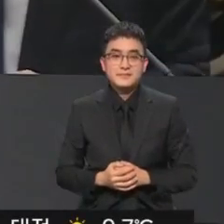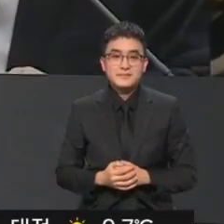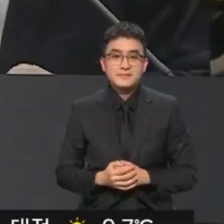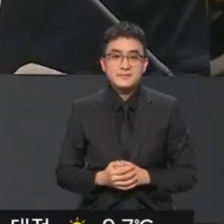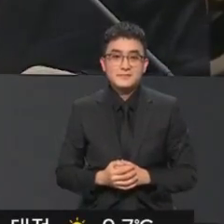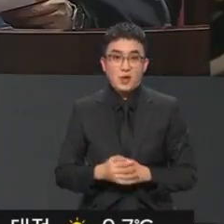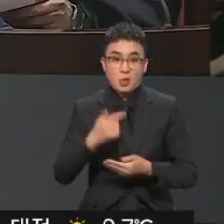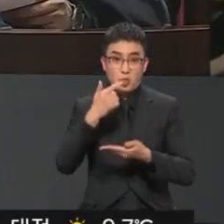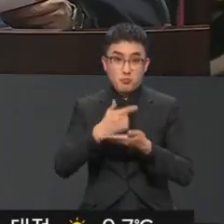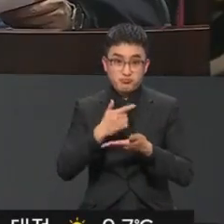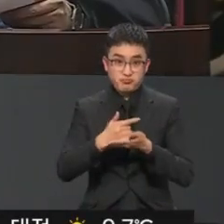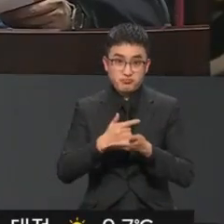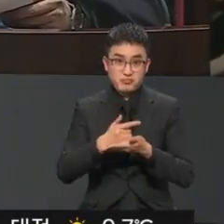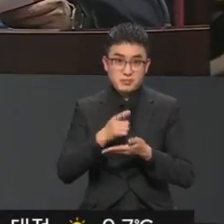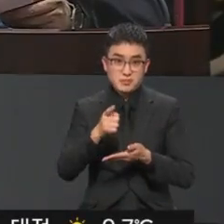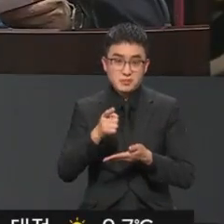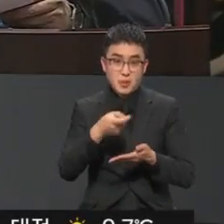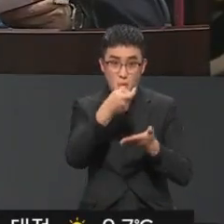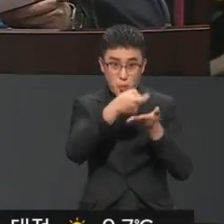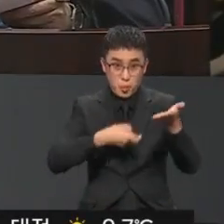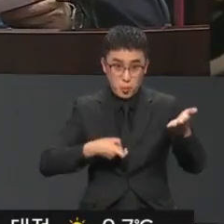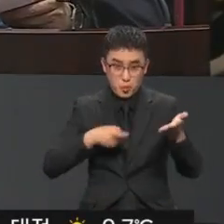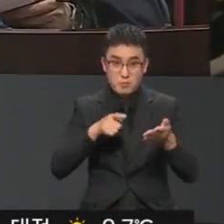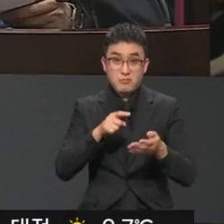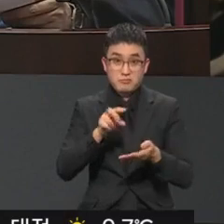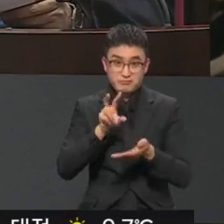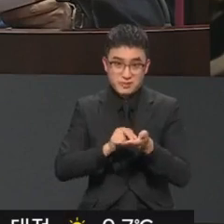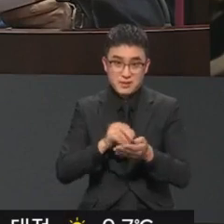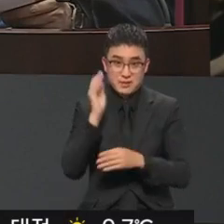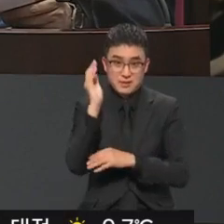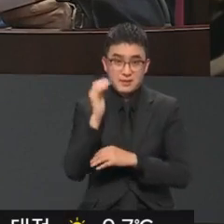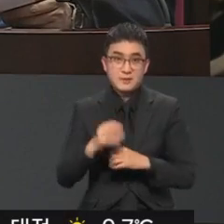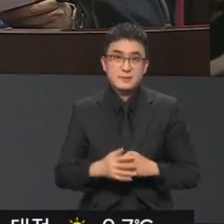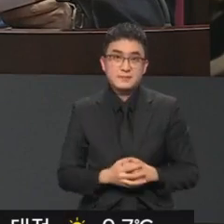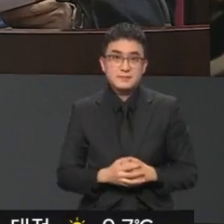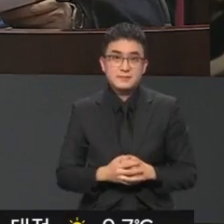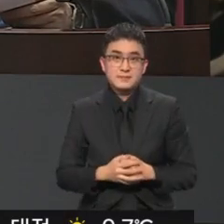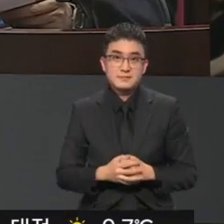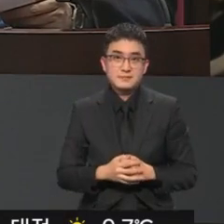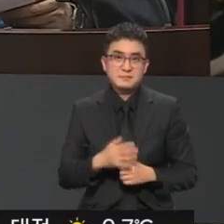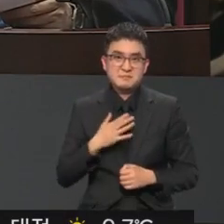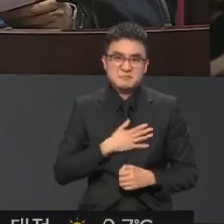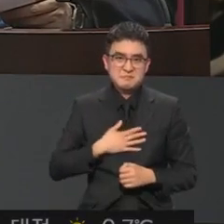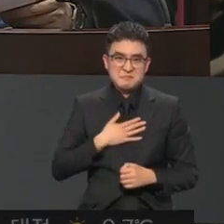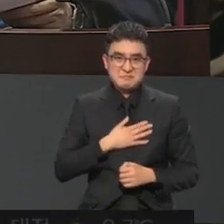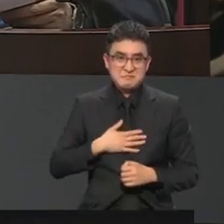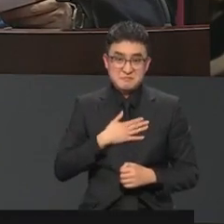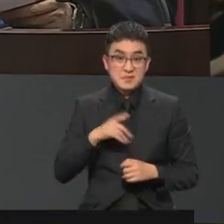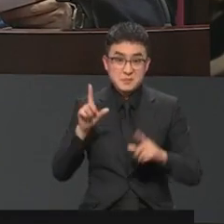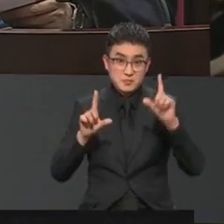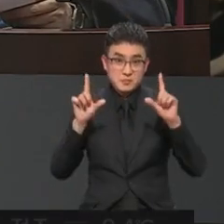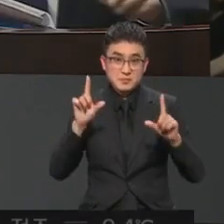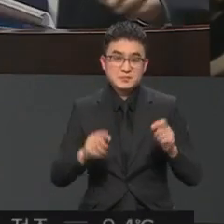네, 논문 표절 의혹도 다시 언급이 됐는데요. 어떤 감정인지 모르겠지만 감정이 서로 좀 실린 모습이었습니다.